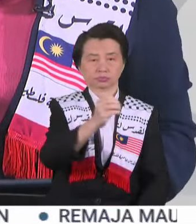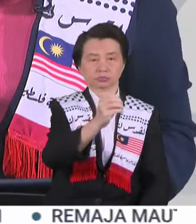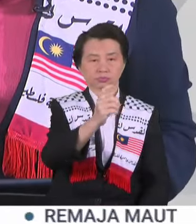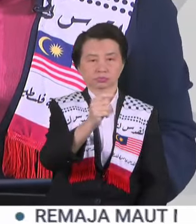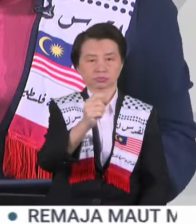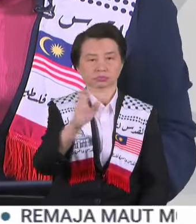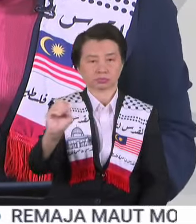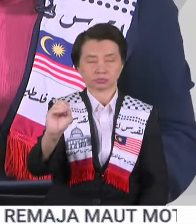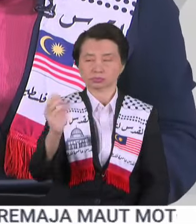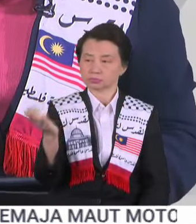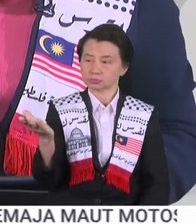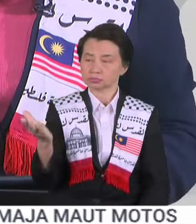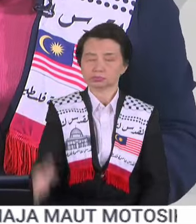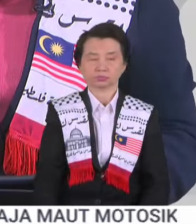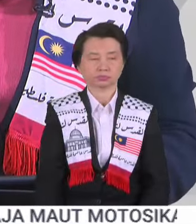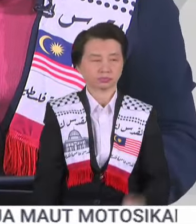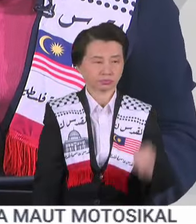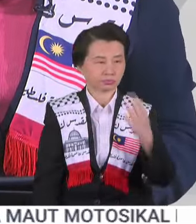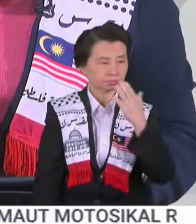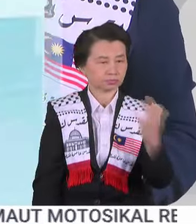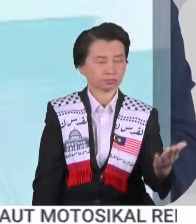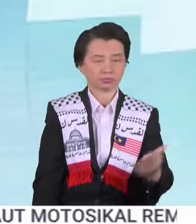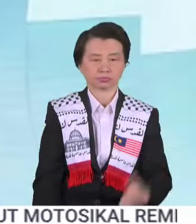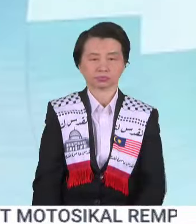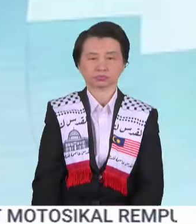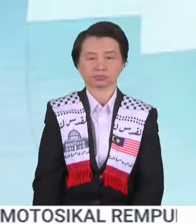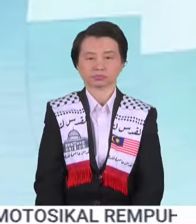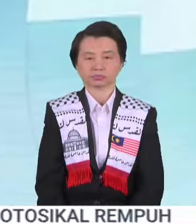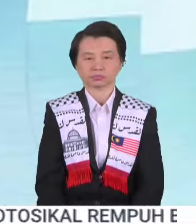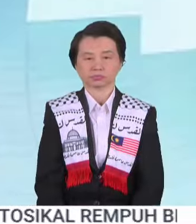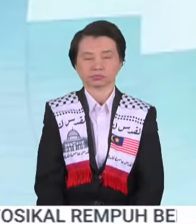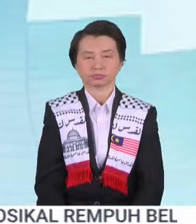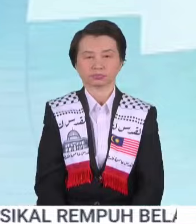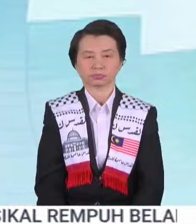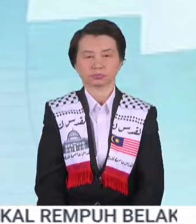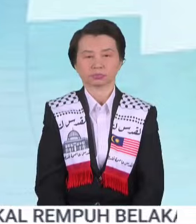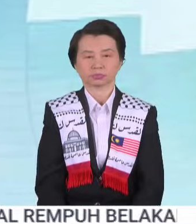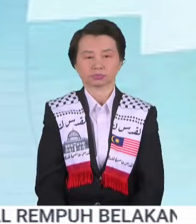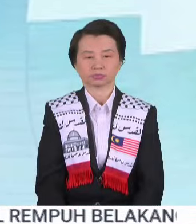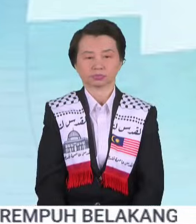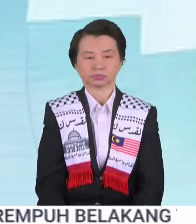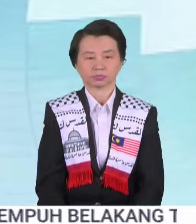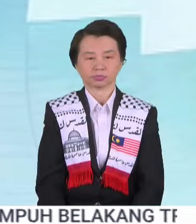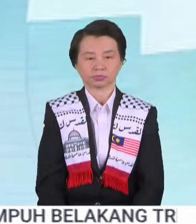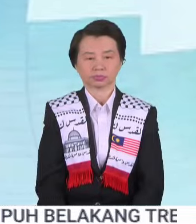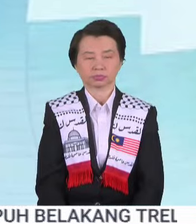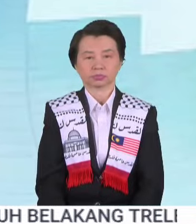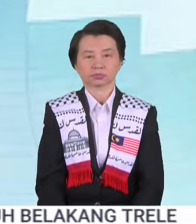seterusnya. Baik, terima kasih Hawatif untuk laporan itu tadi.